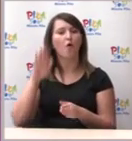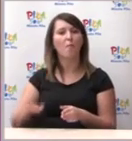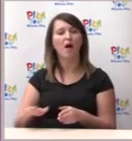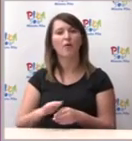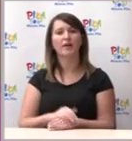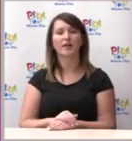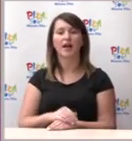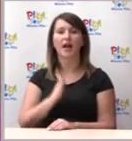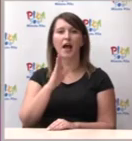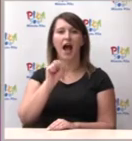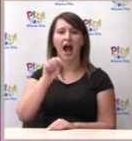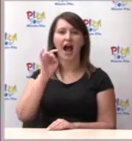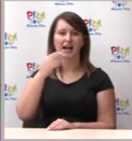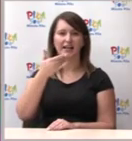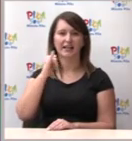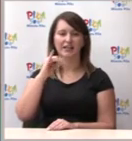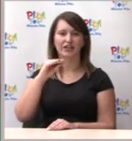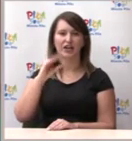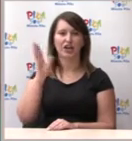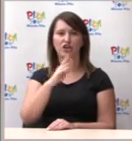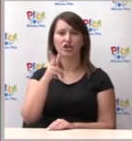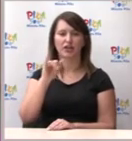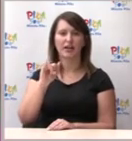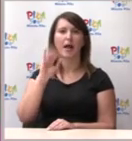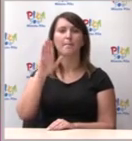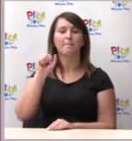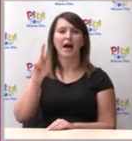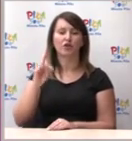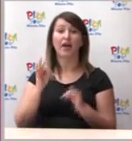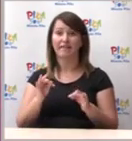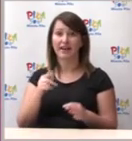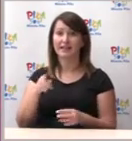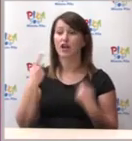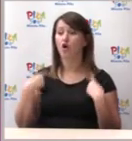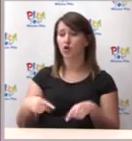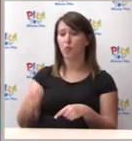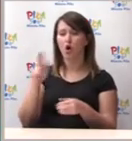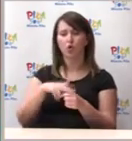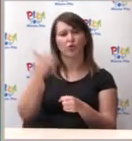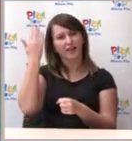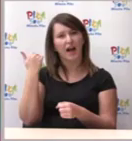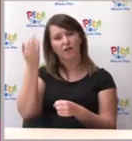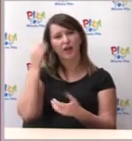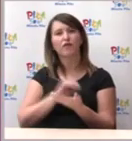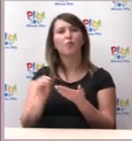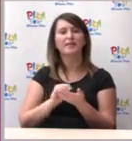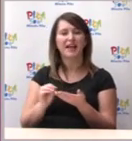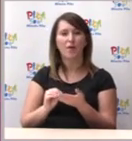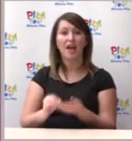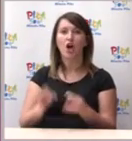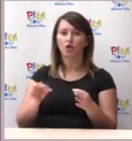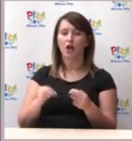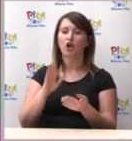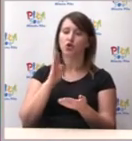Bartol, są dzisiaj autorami tomików poetyckich, są krytykami, robią doktorat albo są już